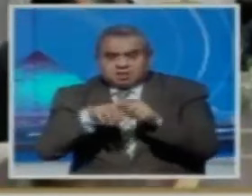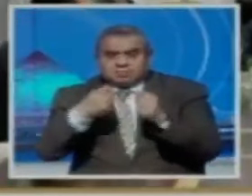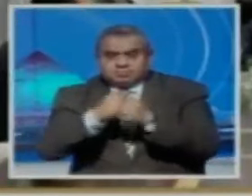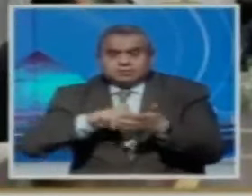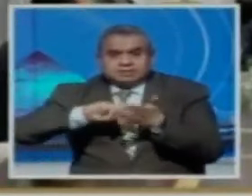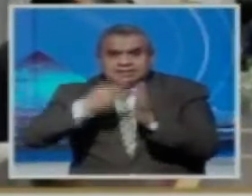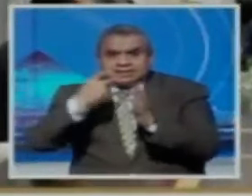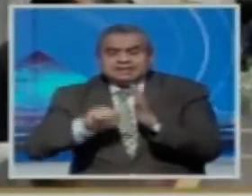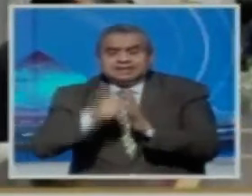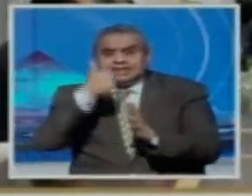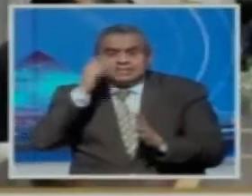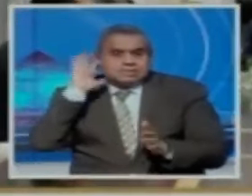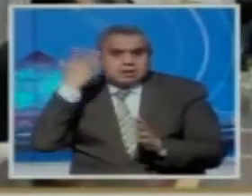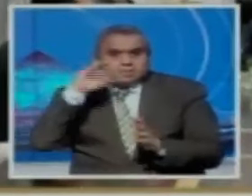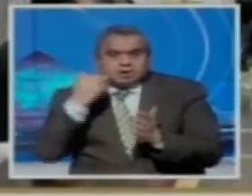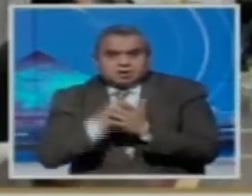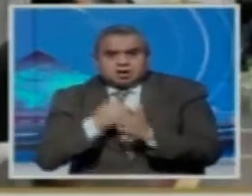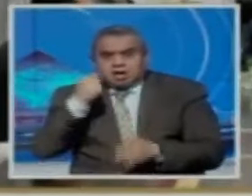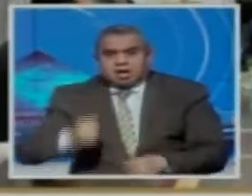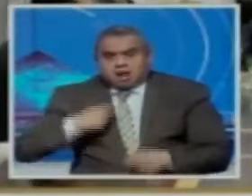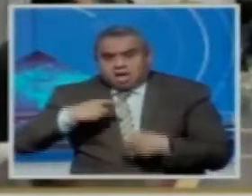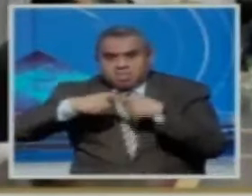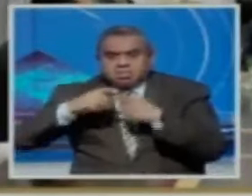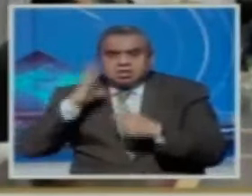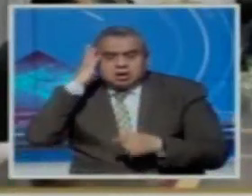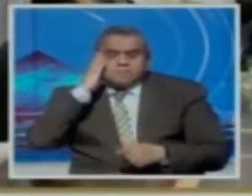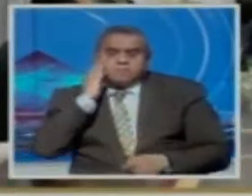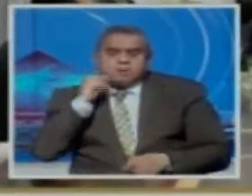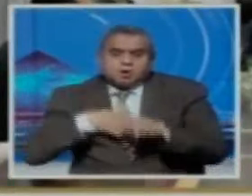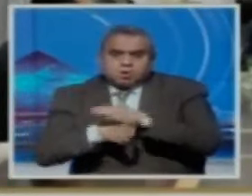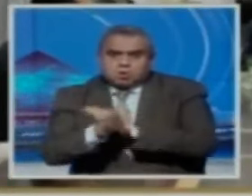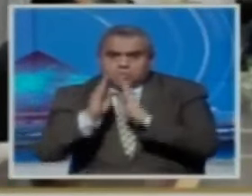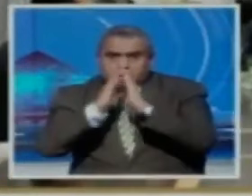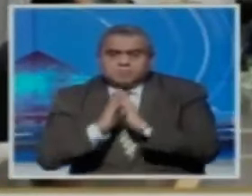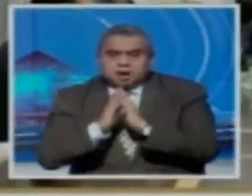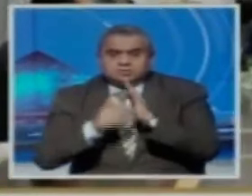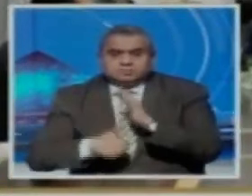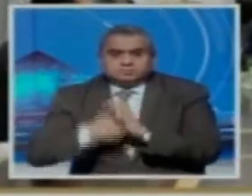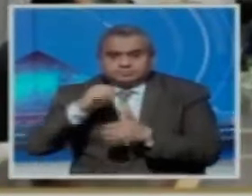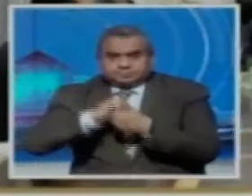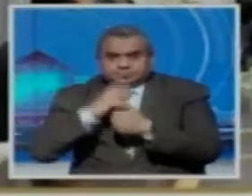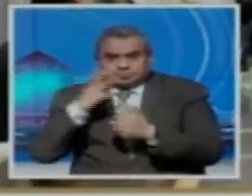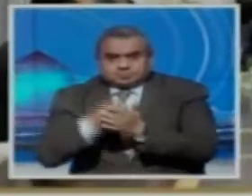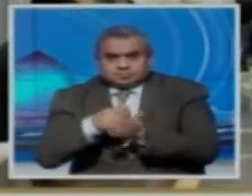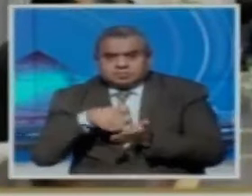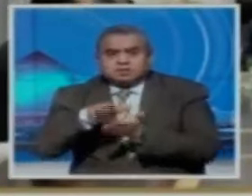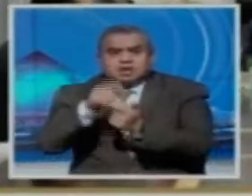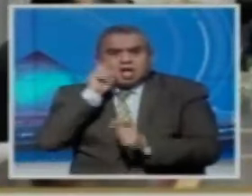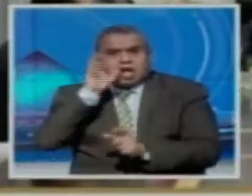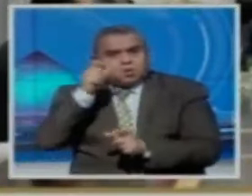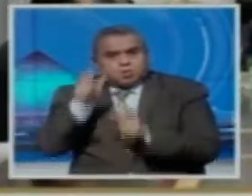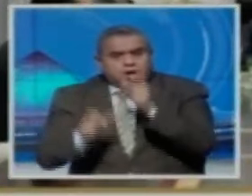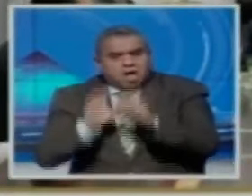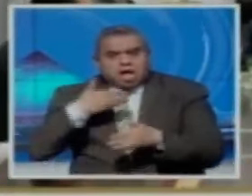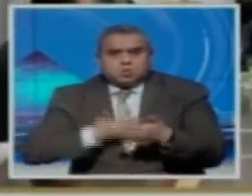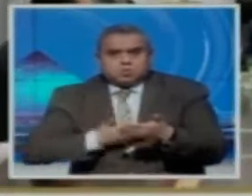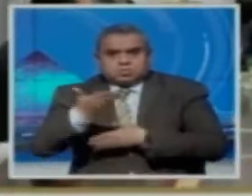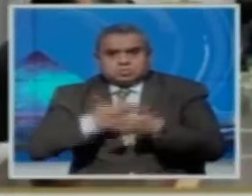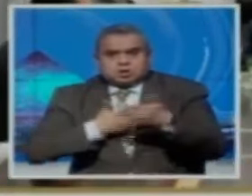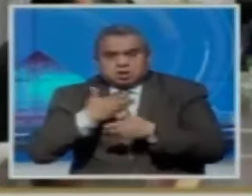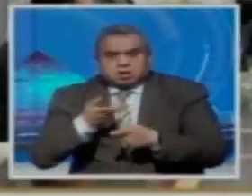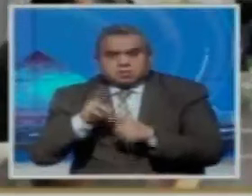إضافة نوعية لمنظومة وسائل النقل في مصر، سواء لحركة الأفراد أو تسهيل التجارة،